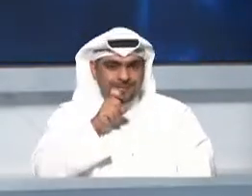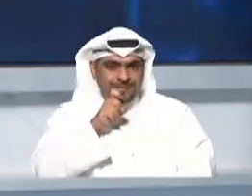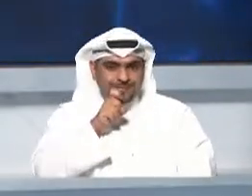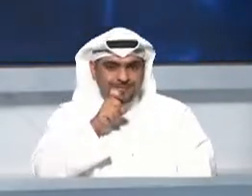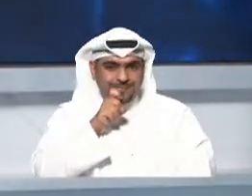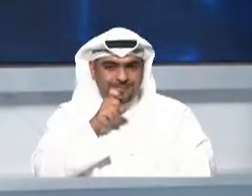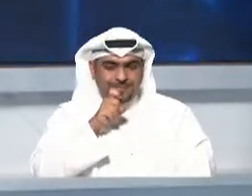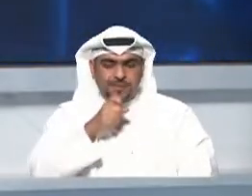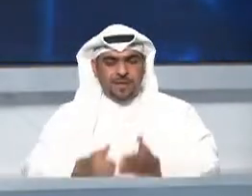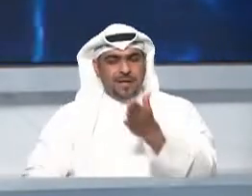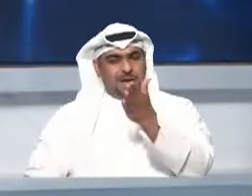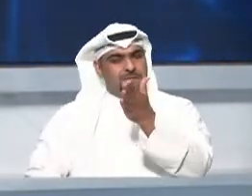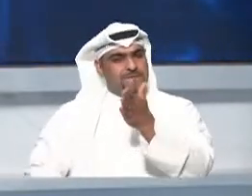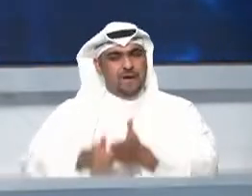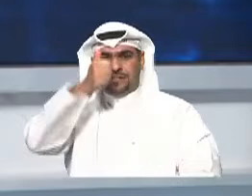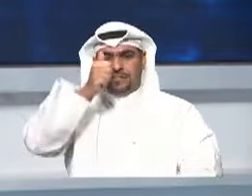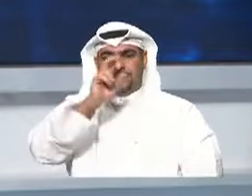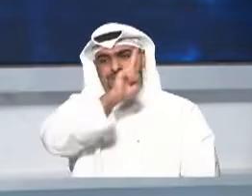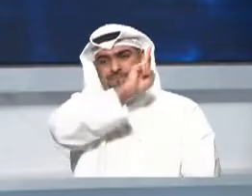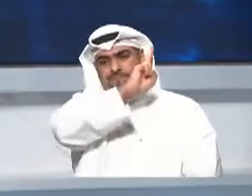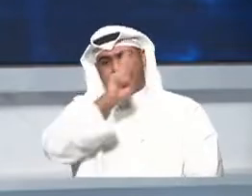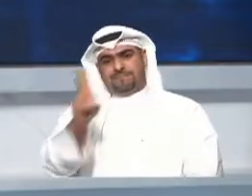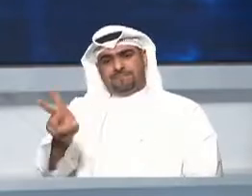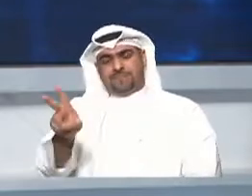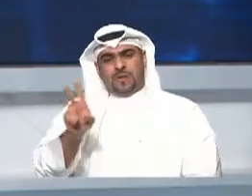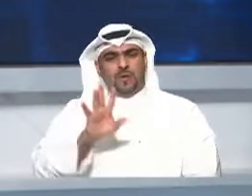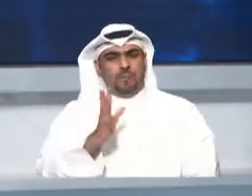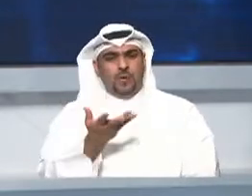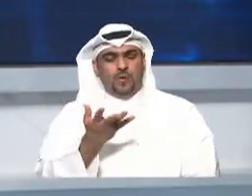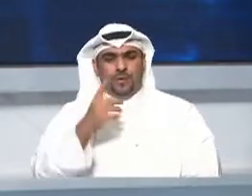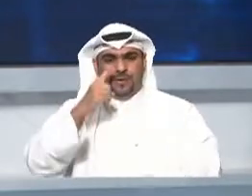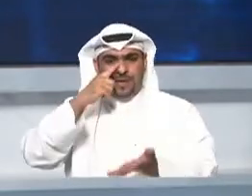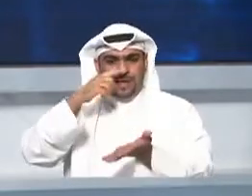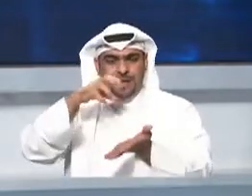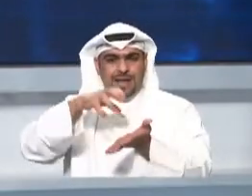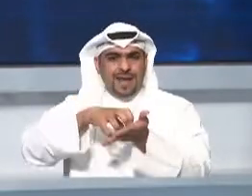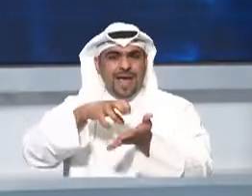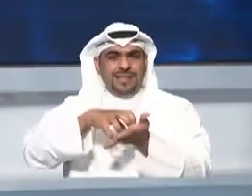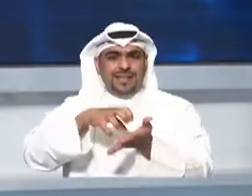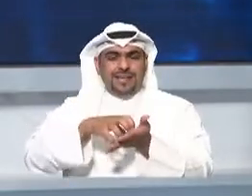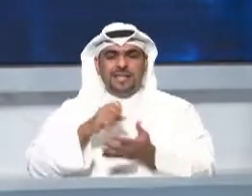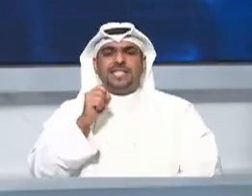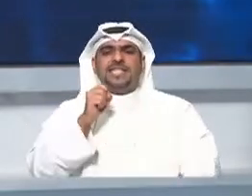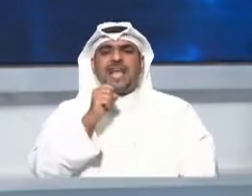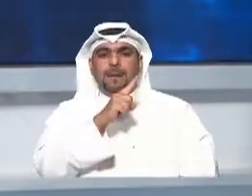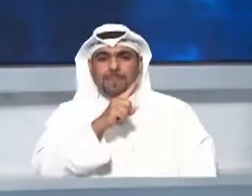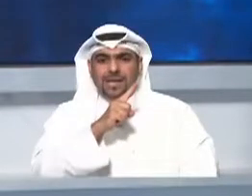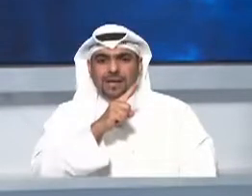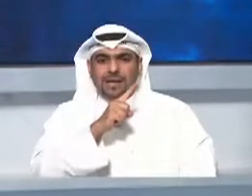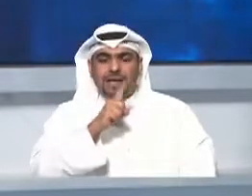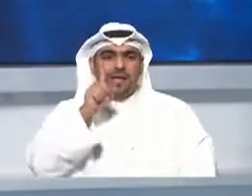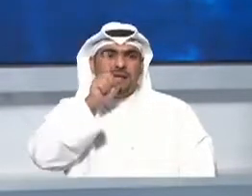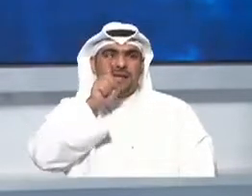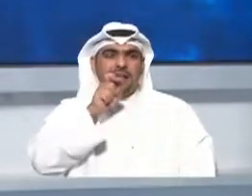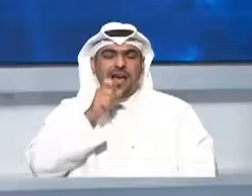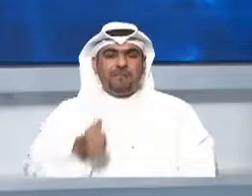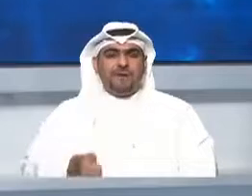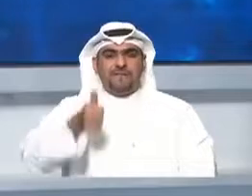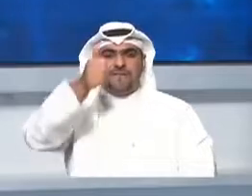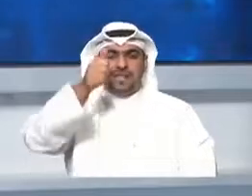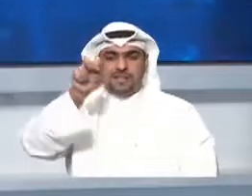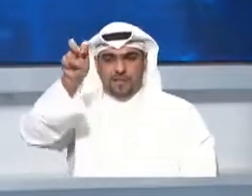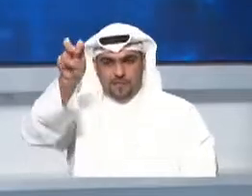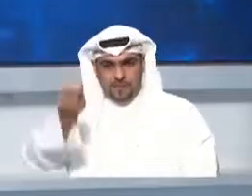اللقاء لصالحه بعد أن تمكن من تحقيق فوز عريض على نظيره السالمية بثمانية أهداف مقابل